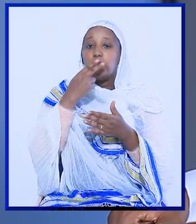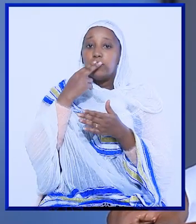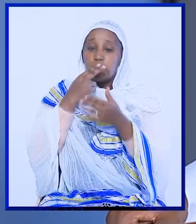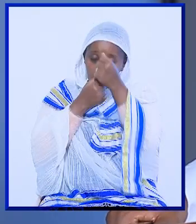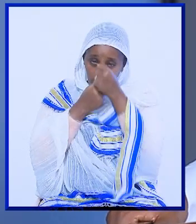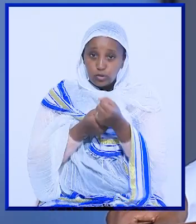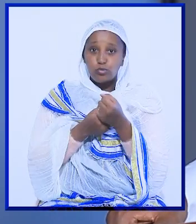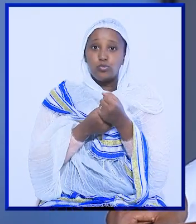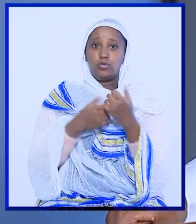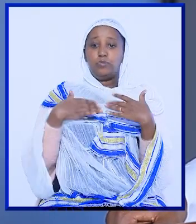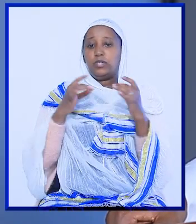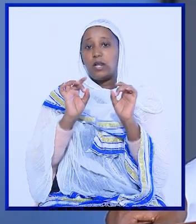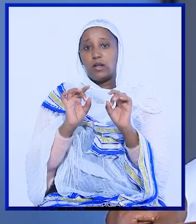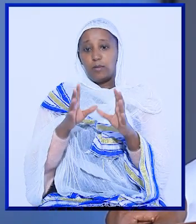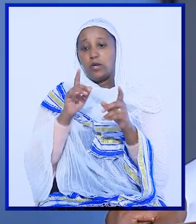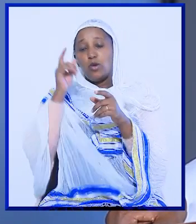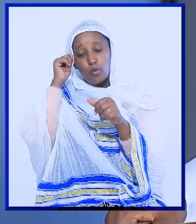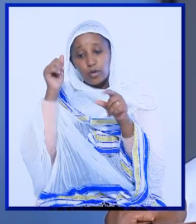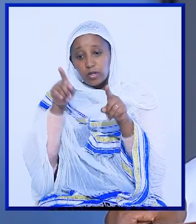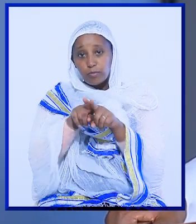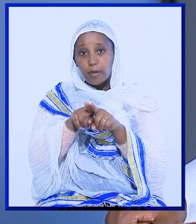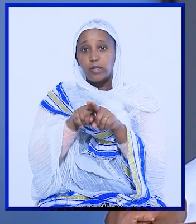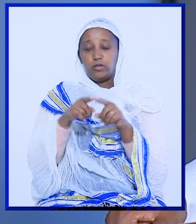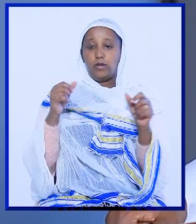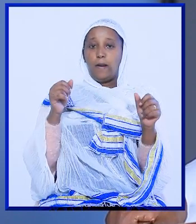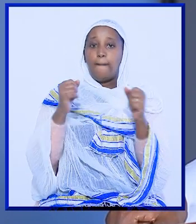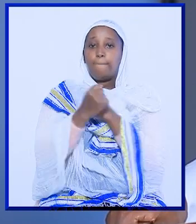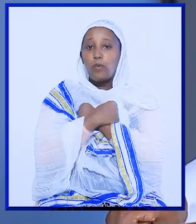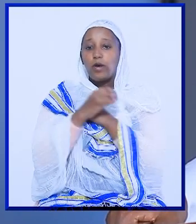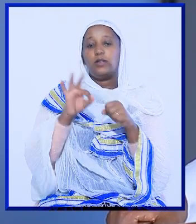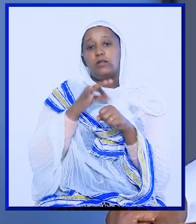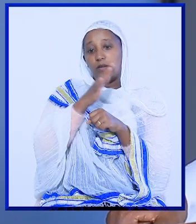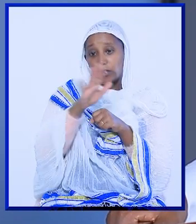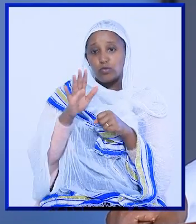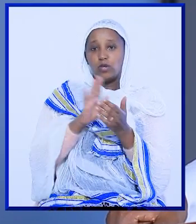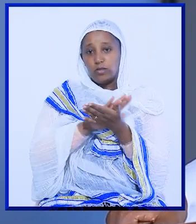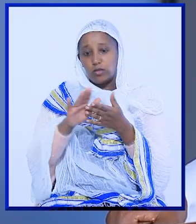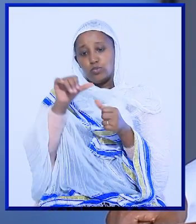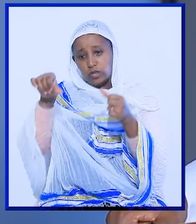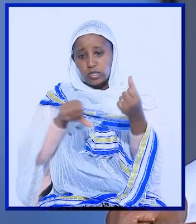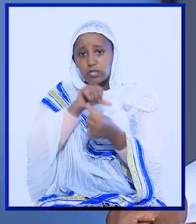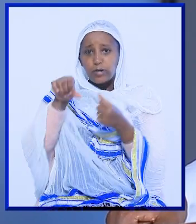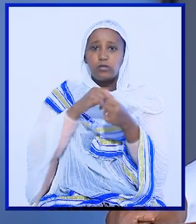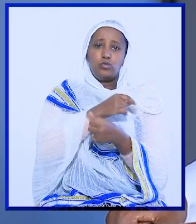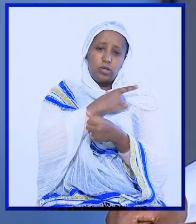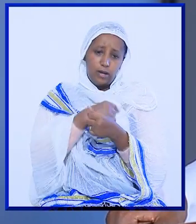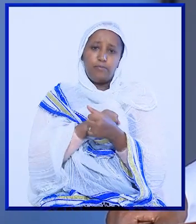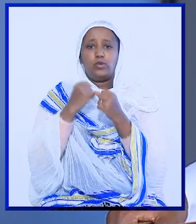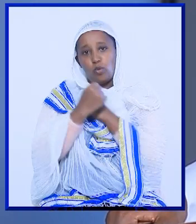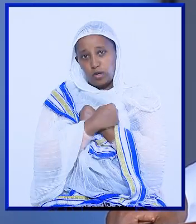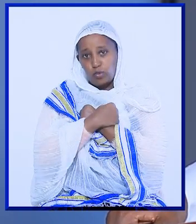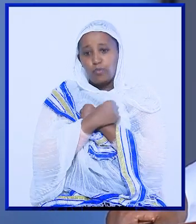ይመክረናል። ለእውነት እየታዘዛችሁ ግብዝነት ለሌለበት ለወንድማማች መዋደድ ነፍሳችሁን አንጽታችሁ እርስ